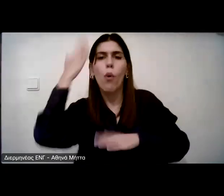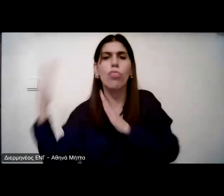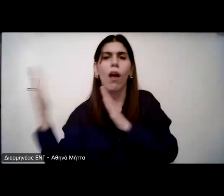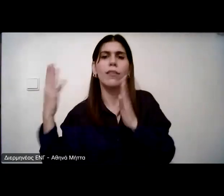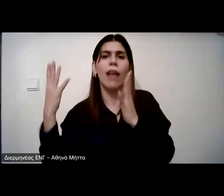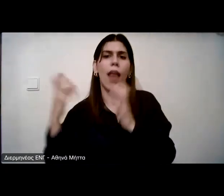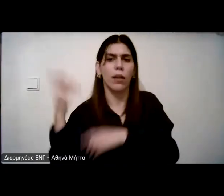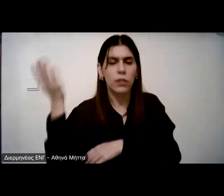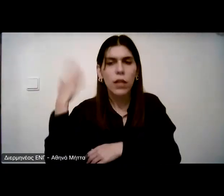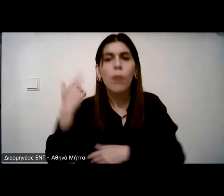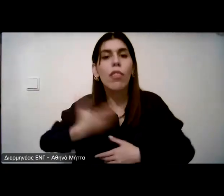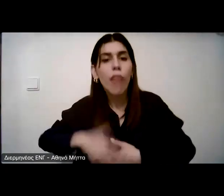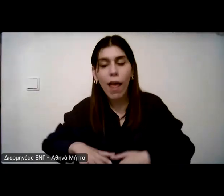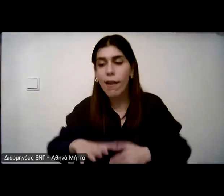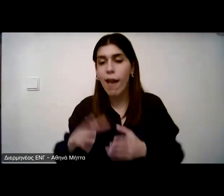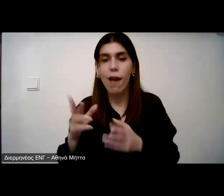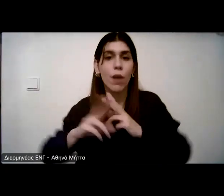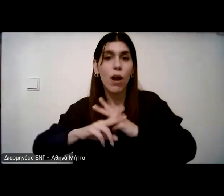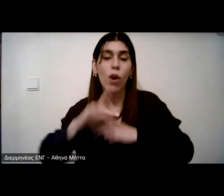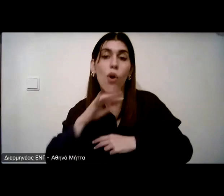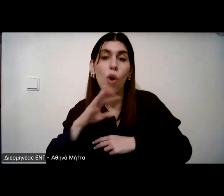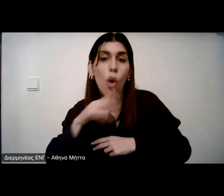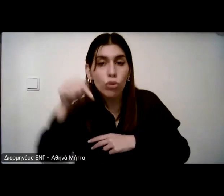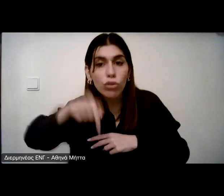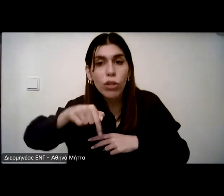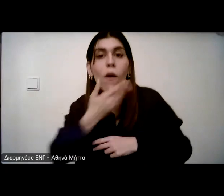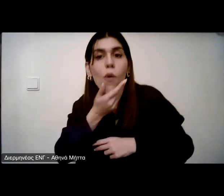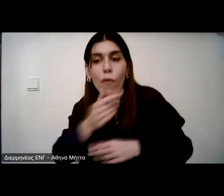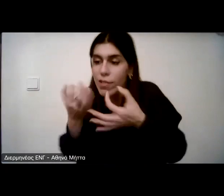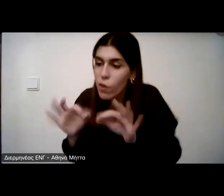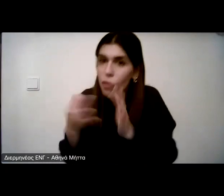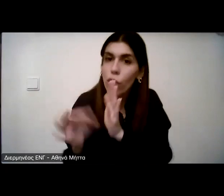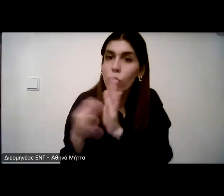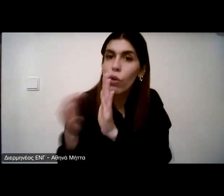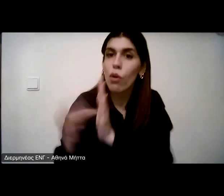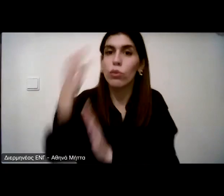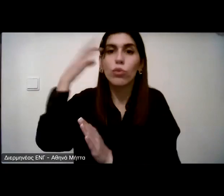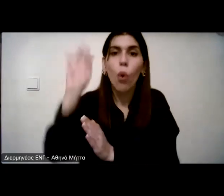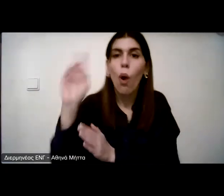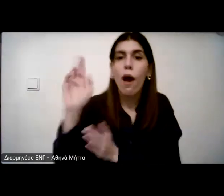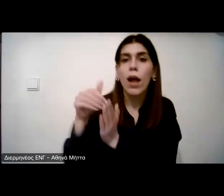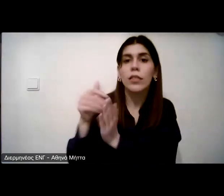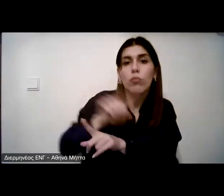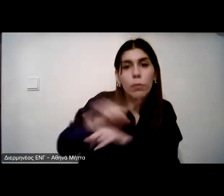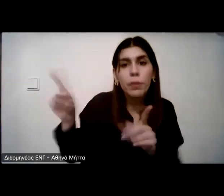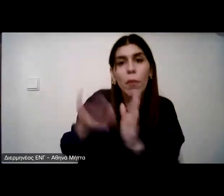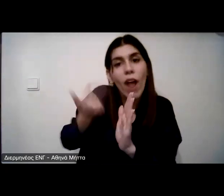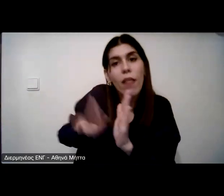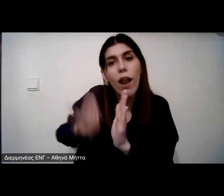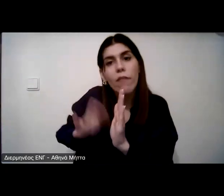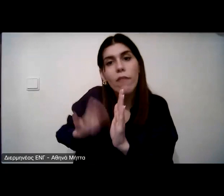γλώσσα. Απόϊχο σήμερα αυτής της διαδικασίας, της πρωτόλειας, αποτελεί το ότι από τη